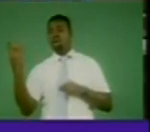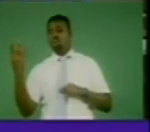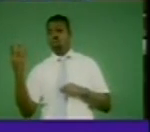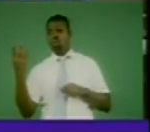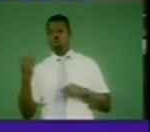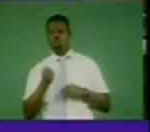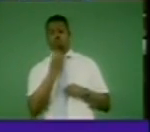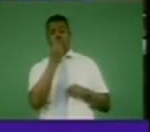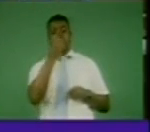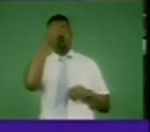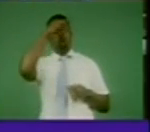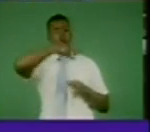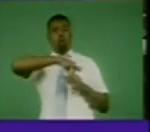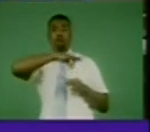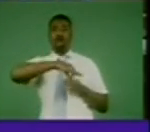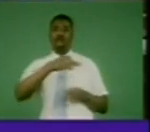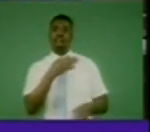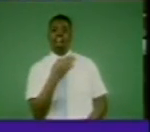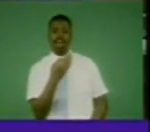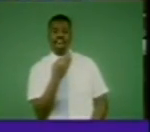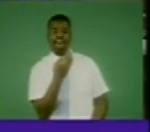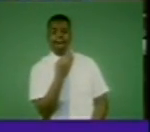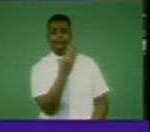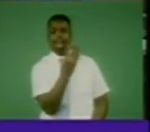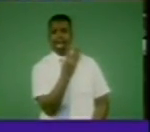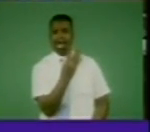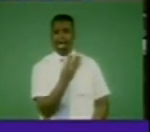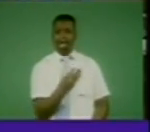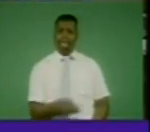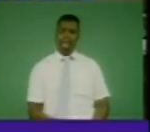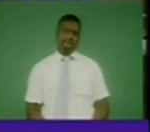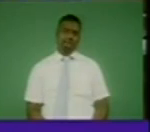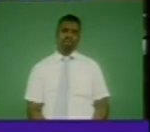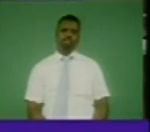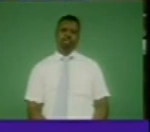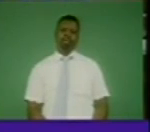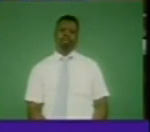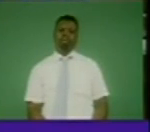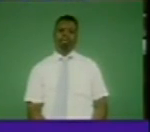4, 141 kura 4 na 143 kura 4.